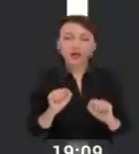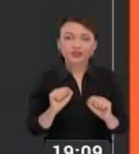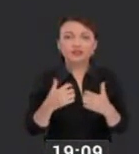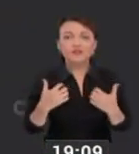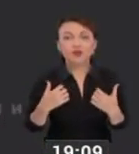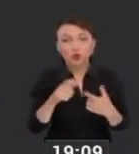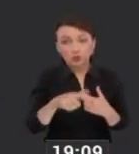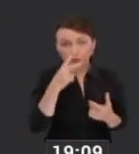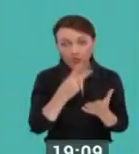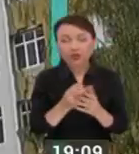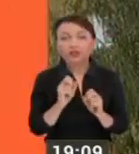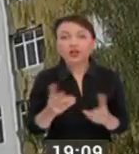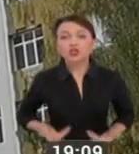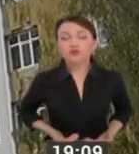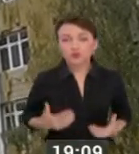чотирилапі.